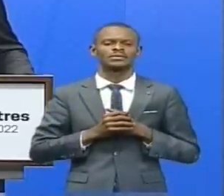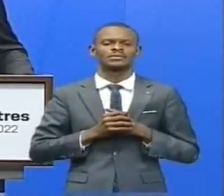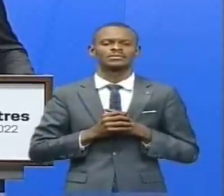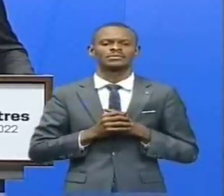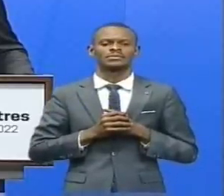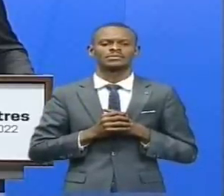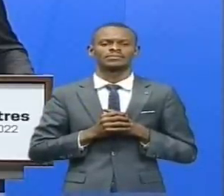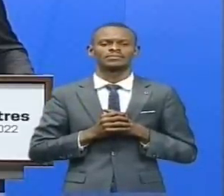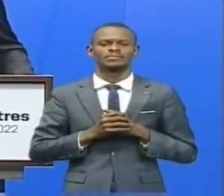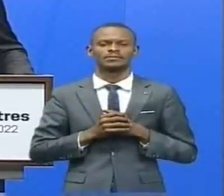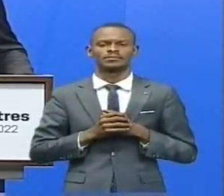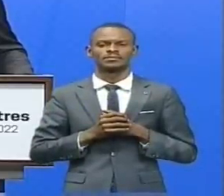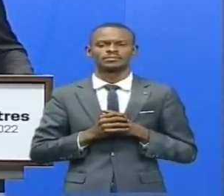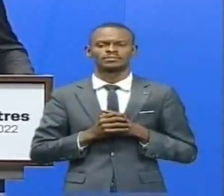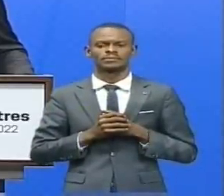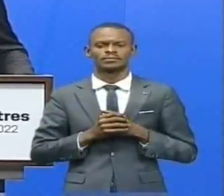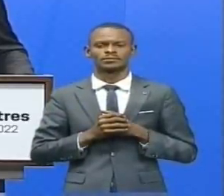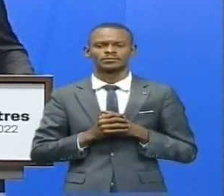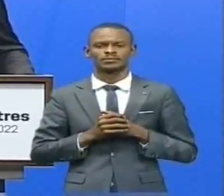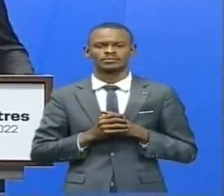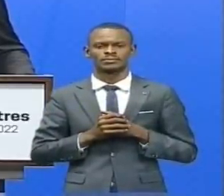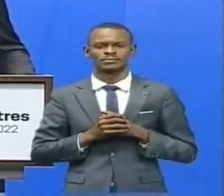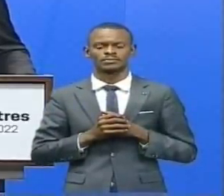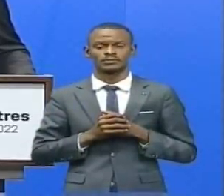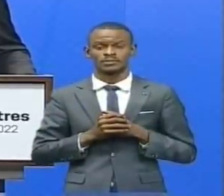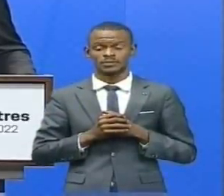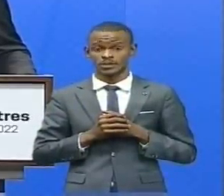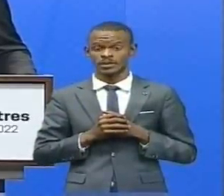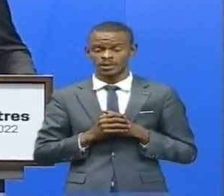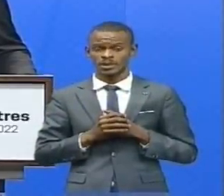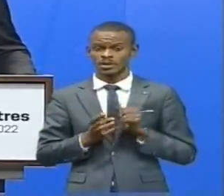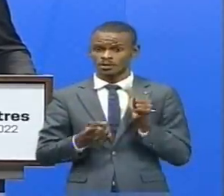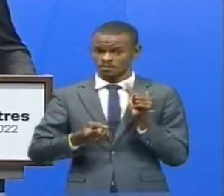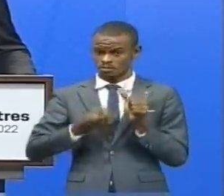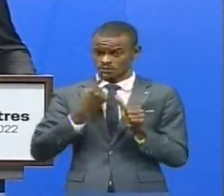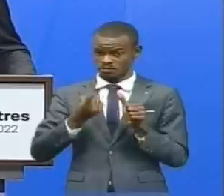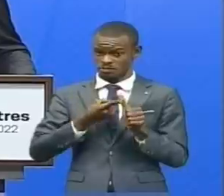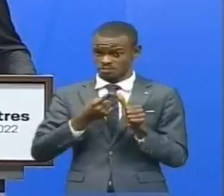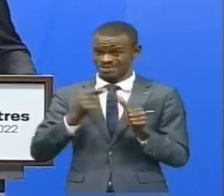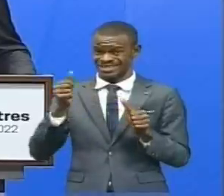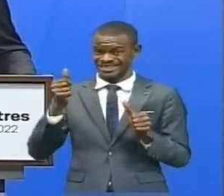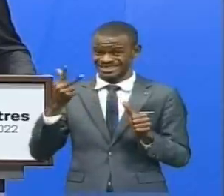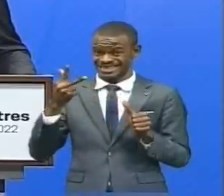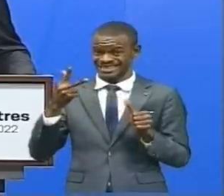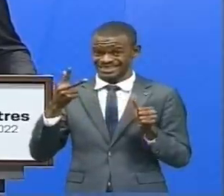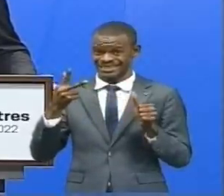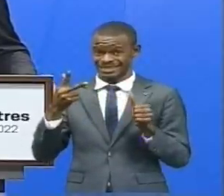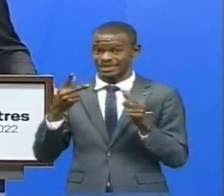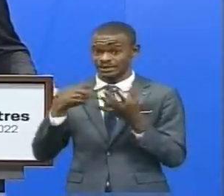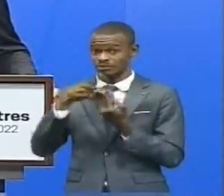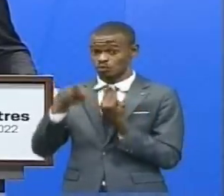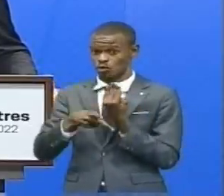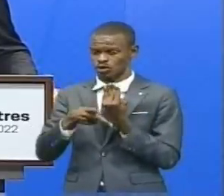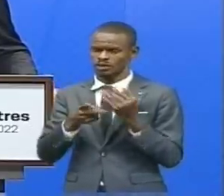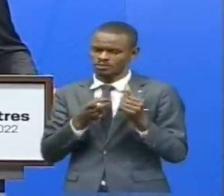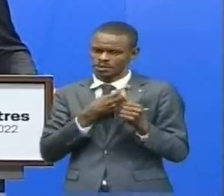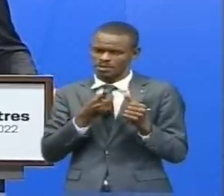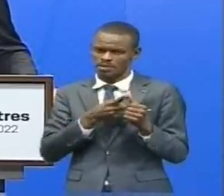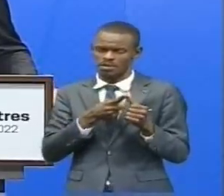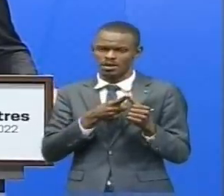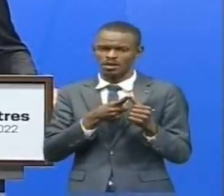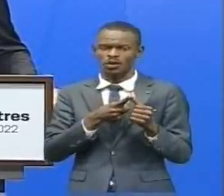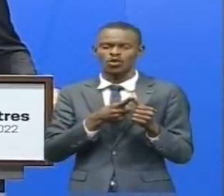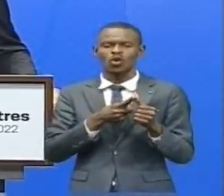et à l'adoption de 13 textes. 1. Projet de décret portant création, organisation et fonctionnement des